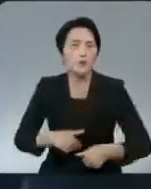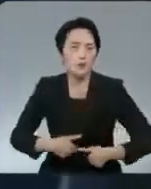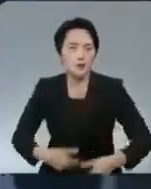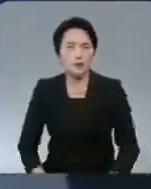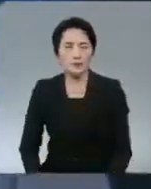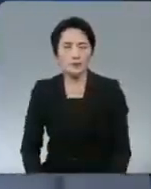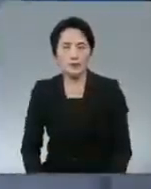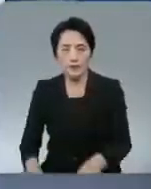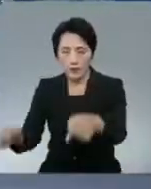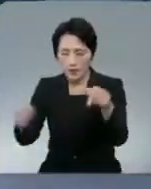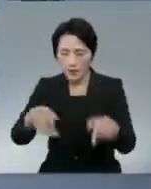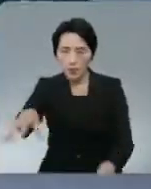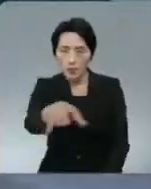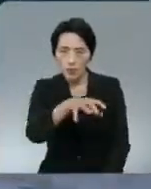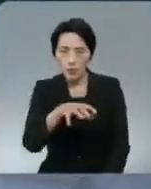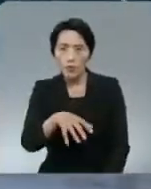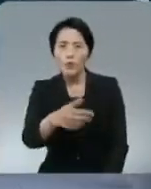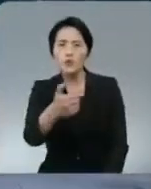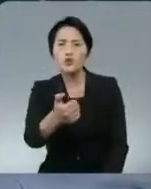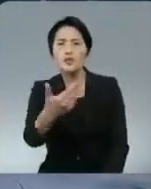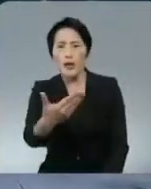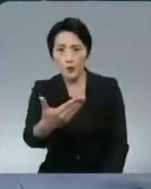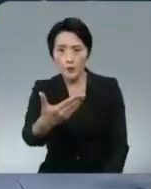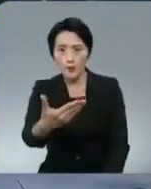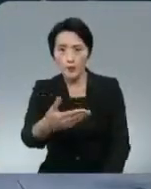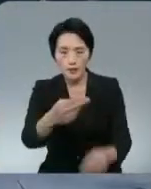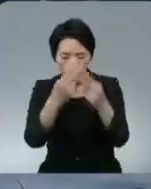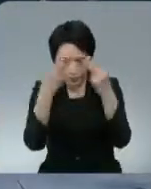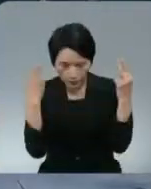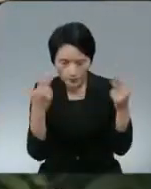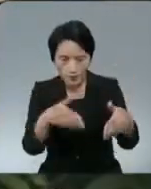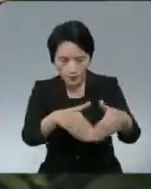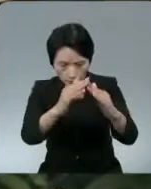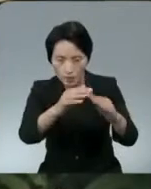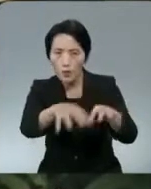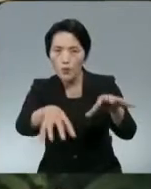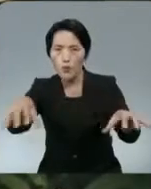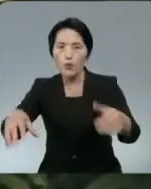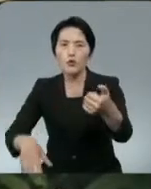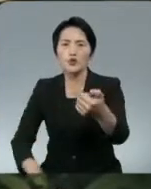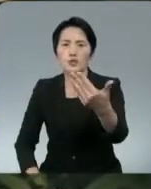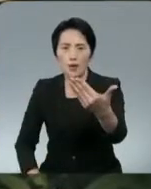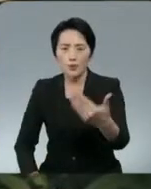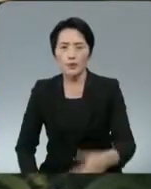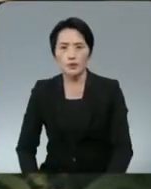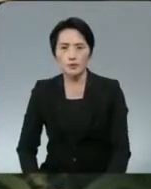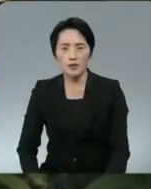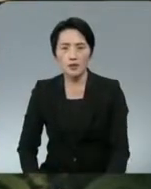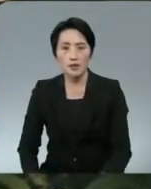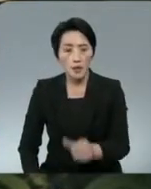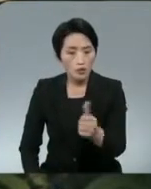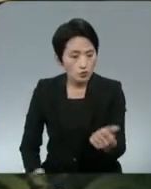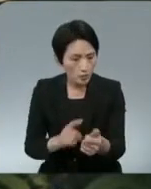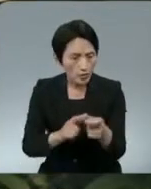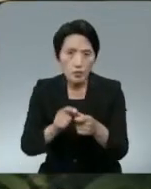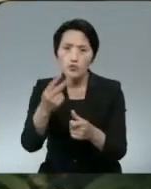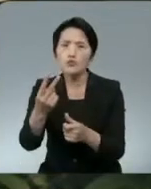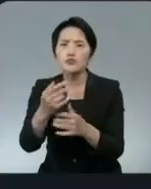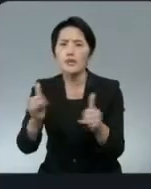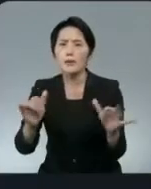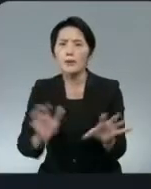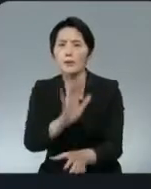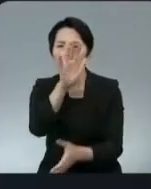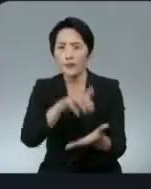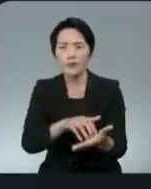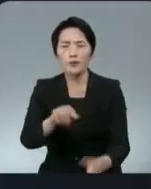据警方透露，梨泰院踩踏事故死亡人数又增加2人，截至目前已造成156人死亡，